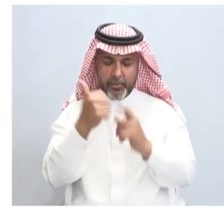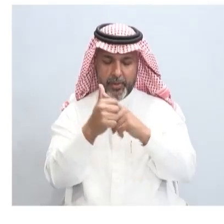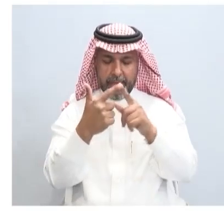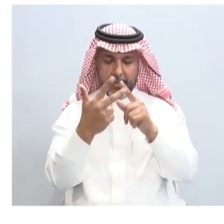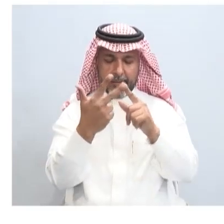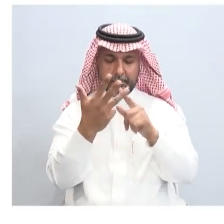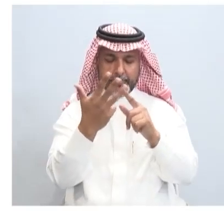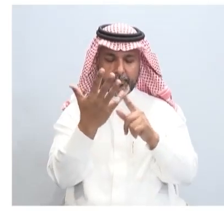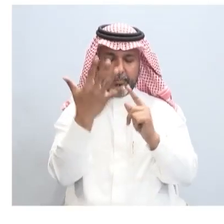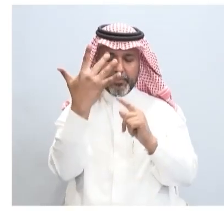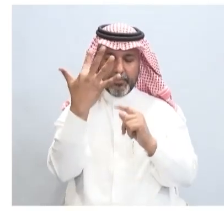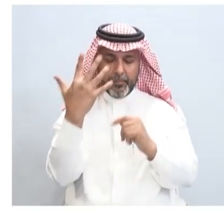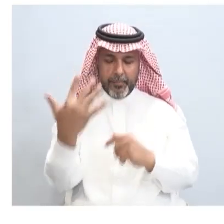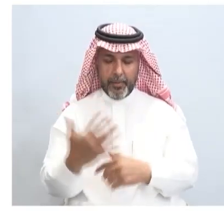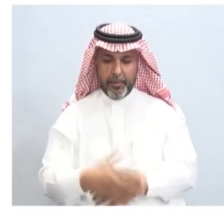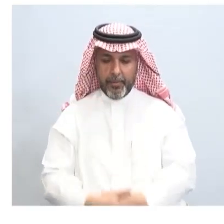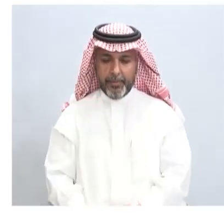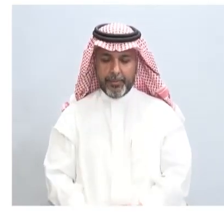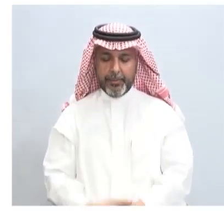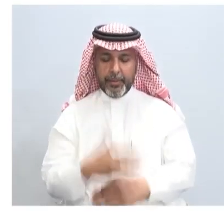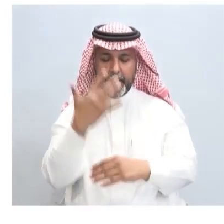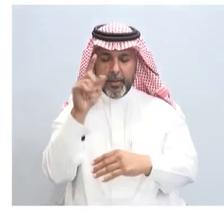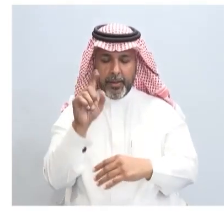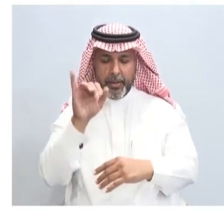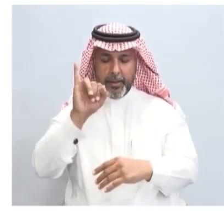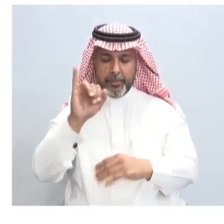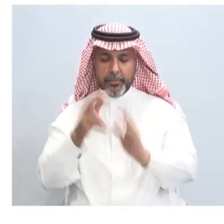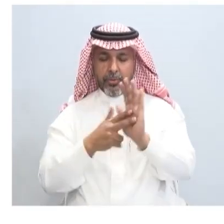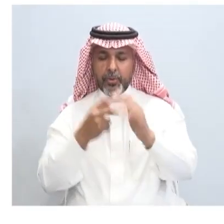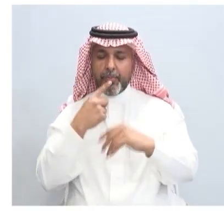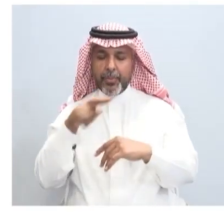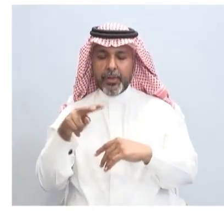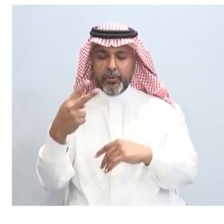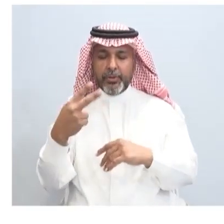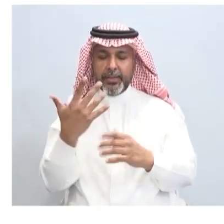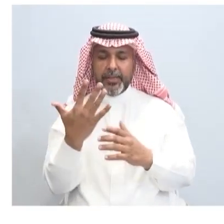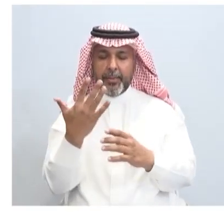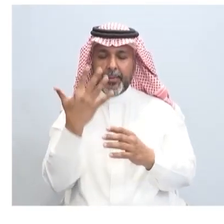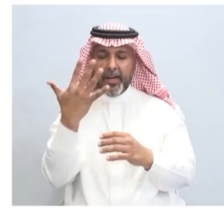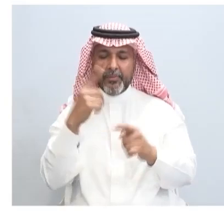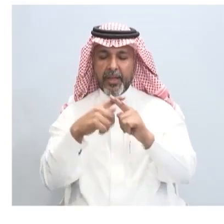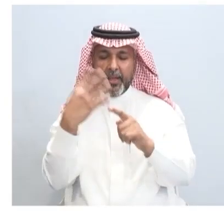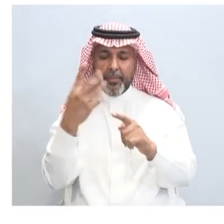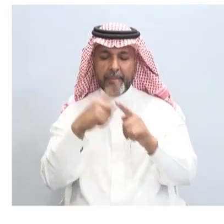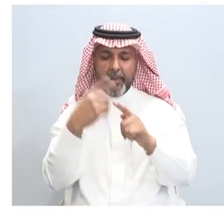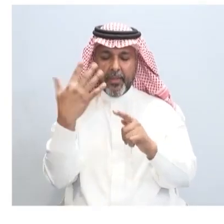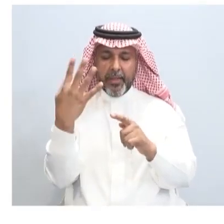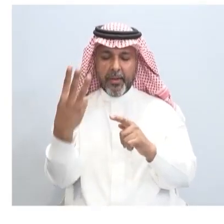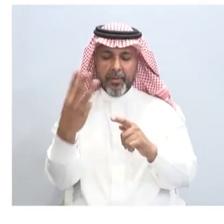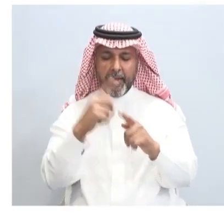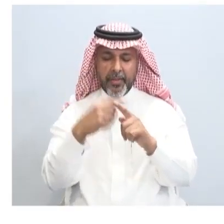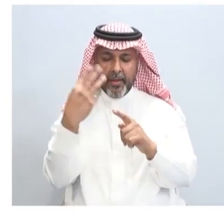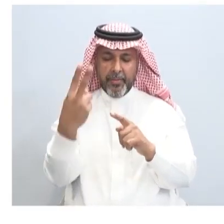عدد عناصر فضاء العينه هو خ فكتوريا اللي هو 120 طيب ما هي عناصر الحادثه